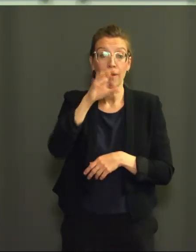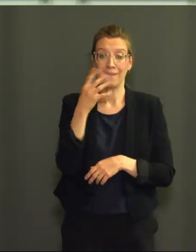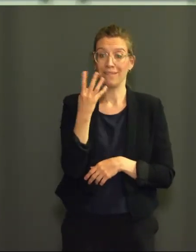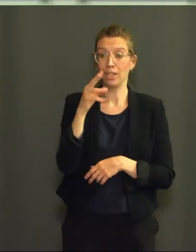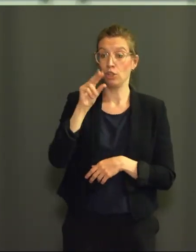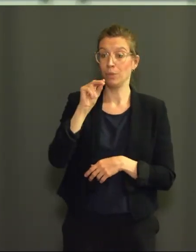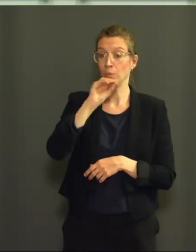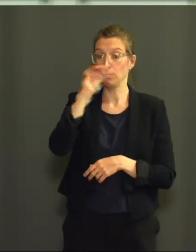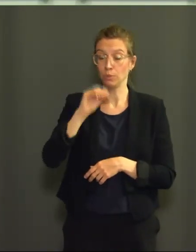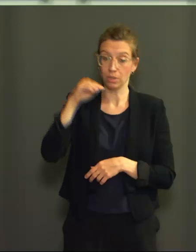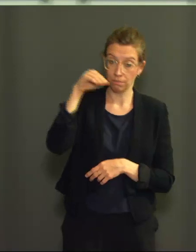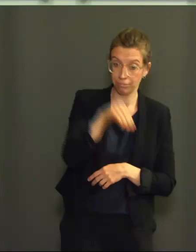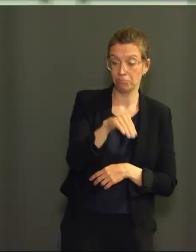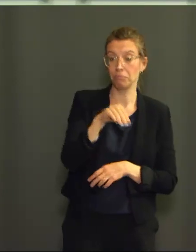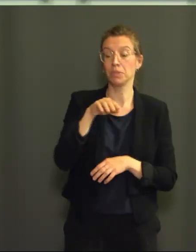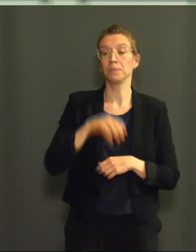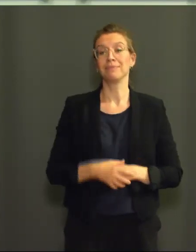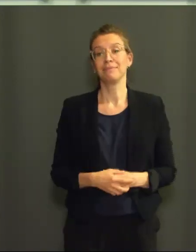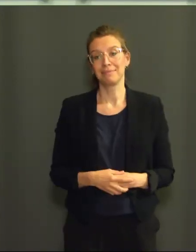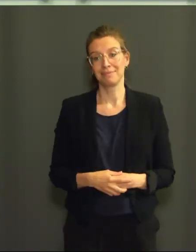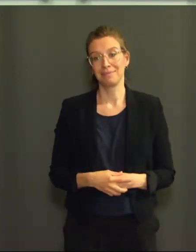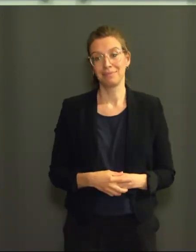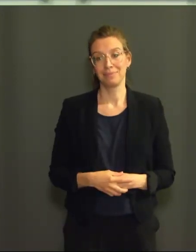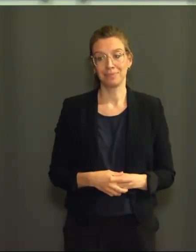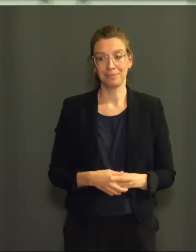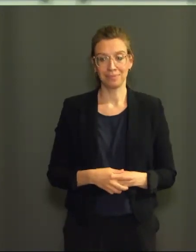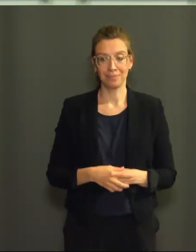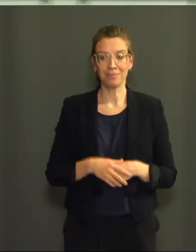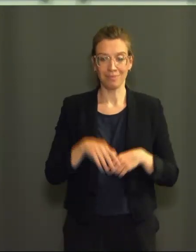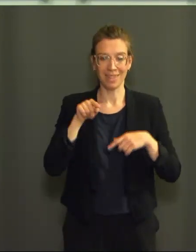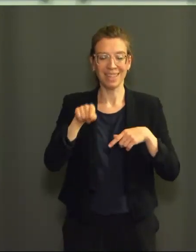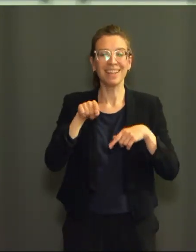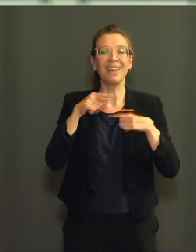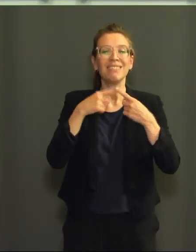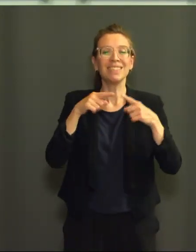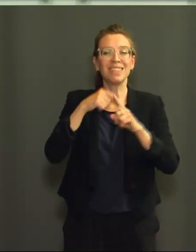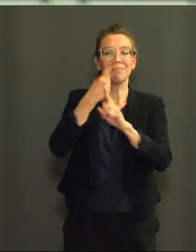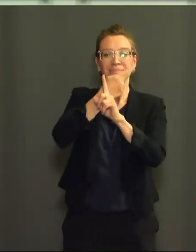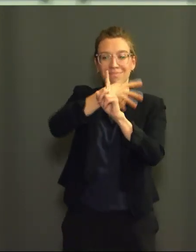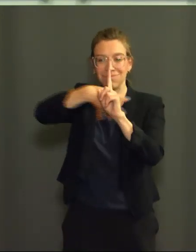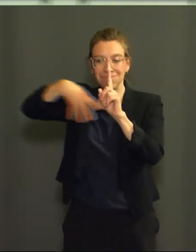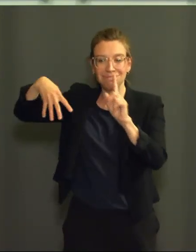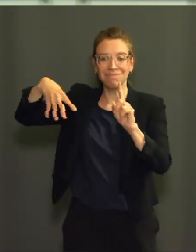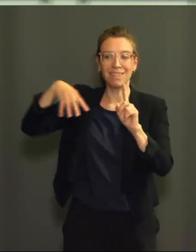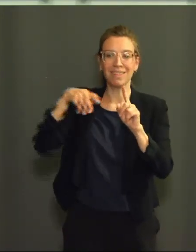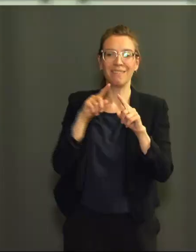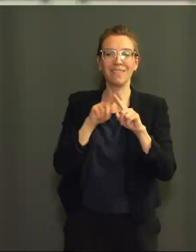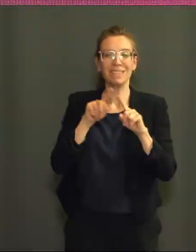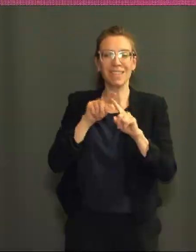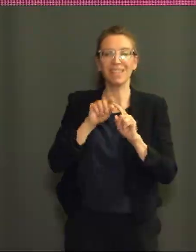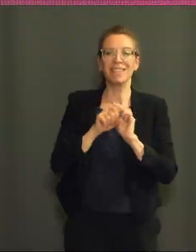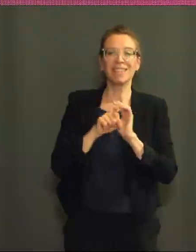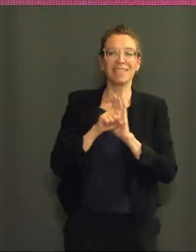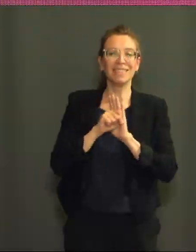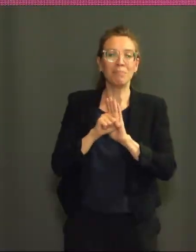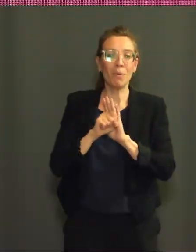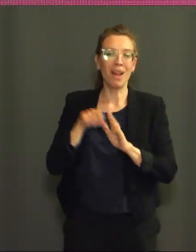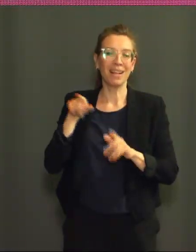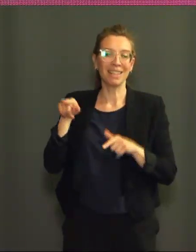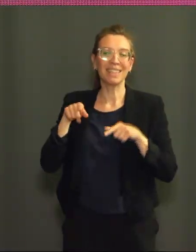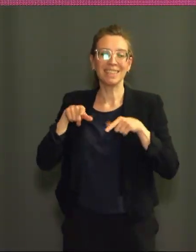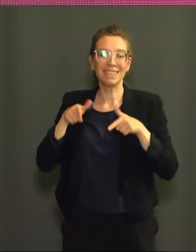Betreft de varianten zien we dat de Delta- of de Indiase variant stilletjes aan meer terrein wint. Vorige